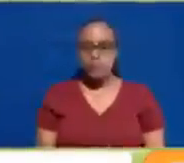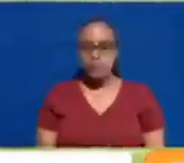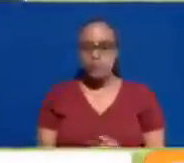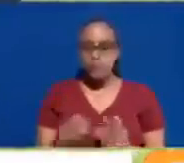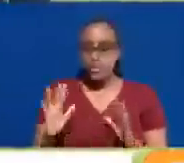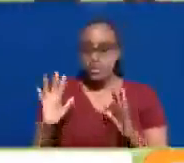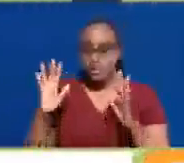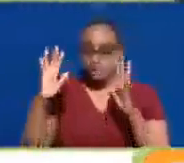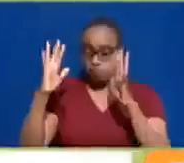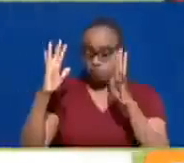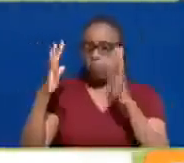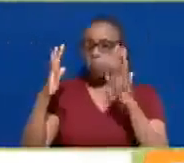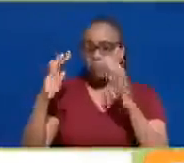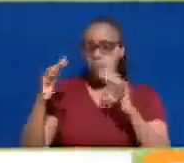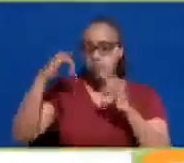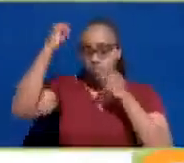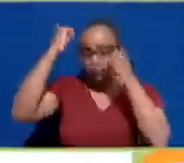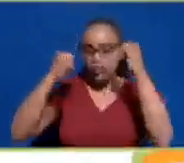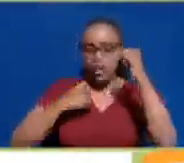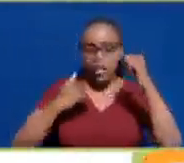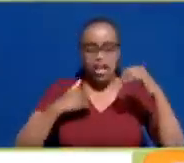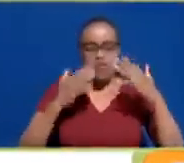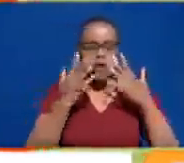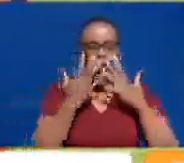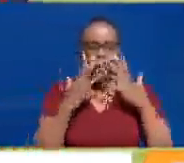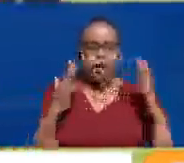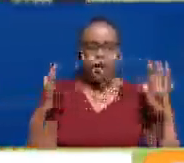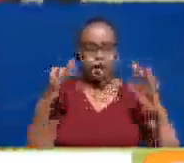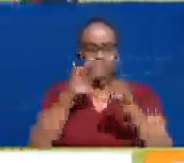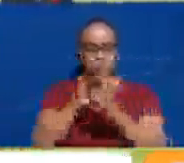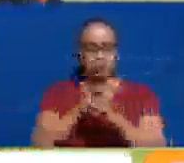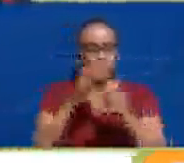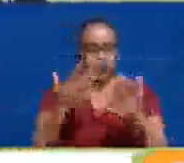Katika sherehe ya kijeshi iliyojaa shamra shamra,